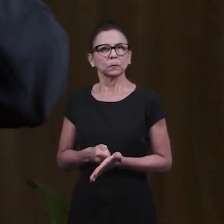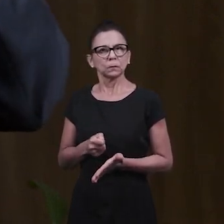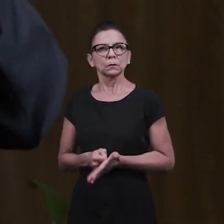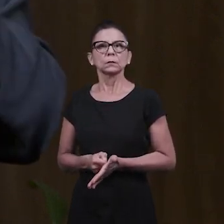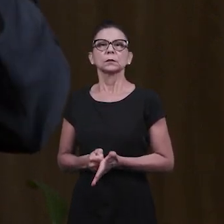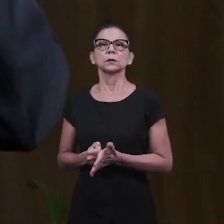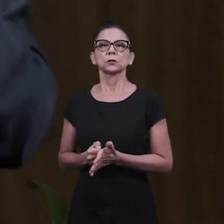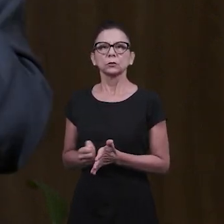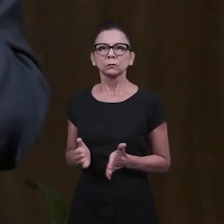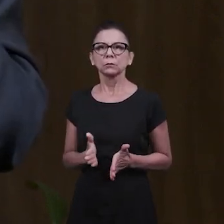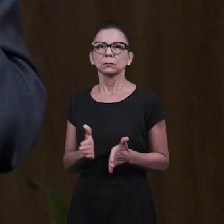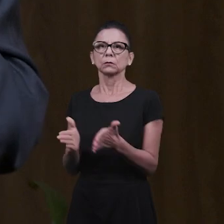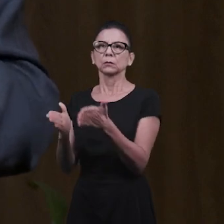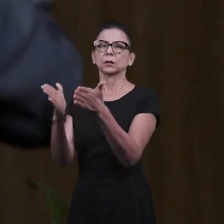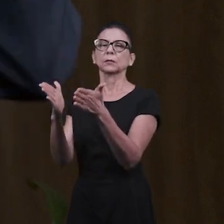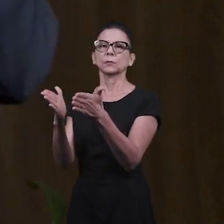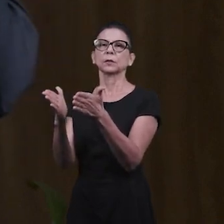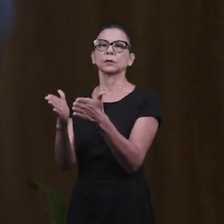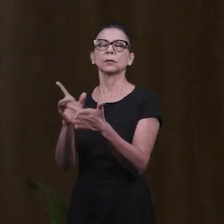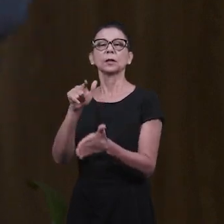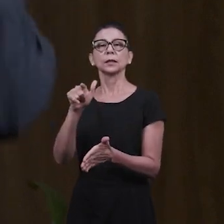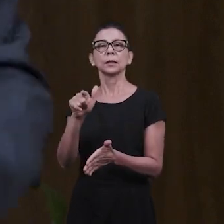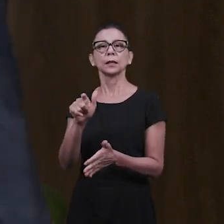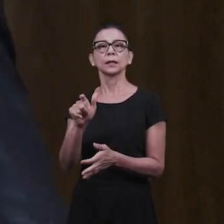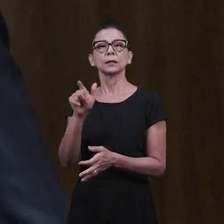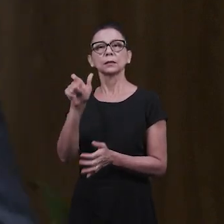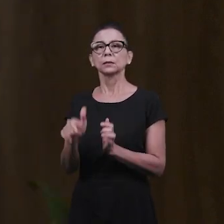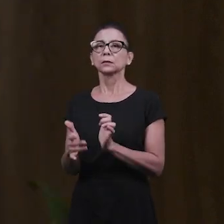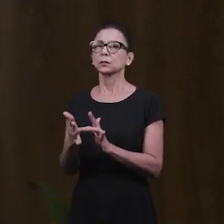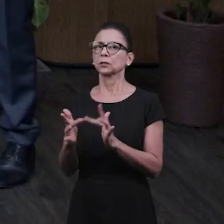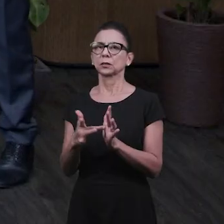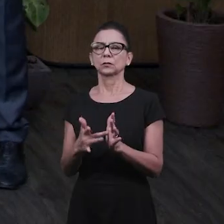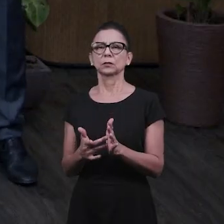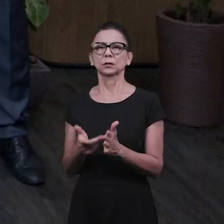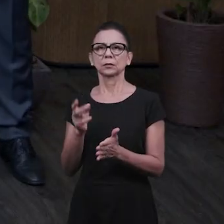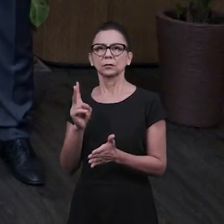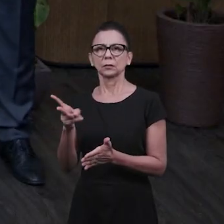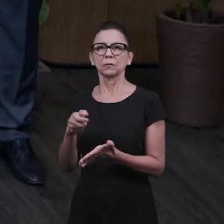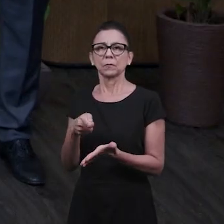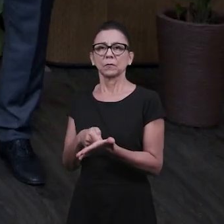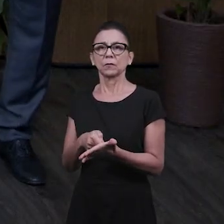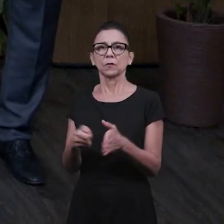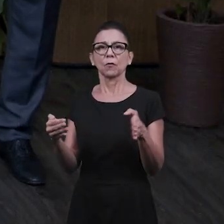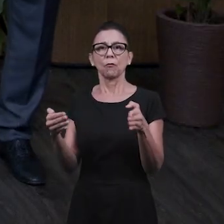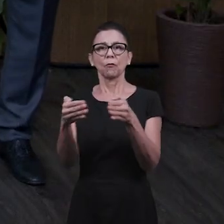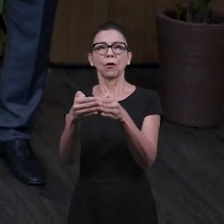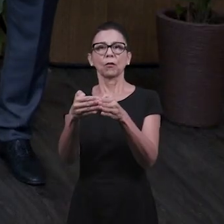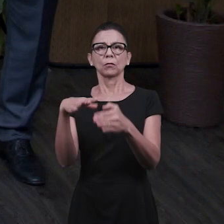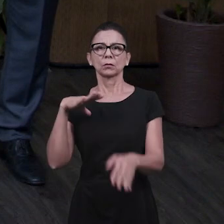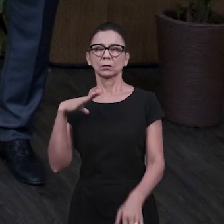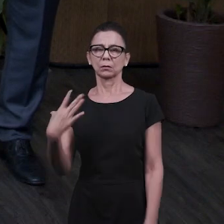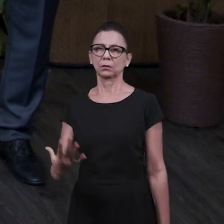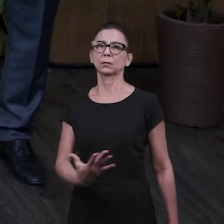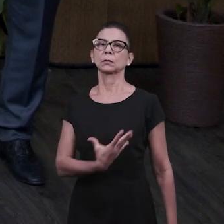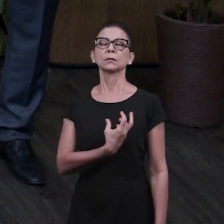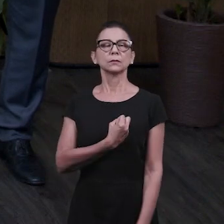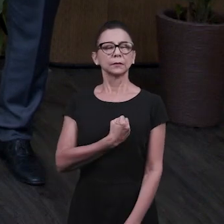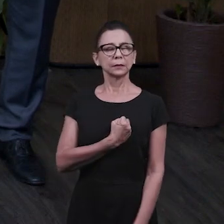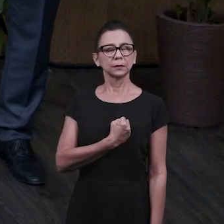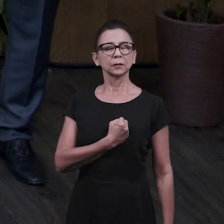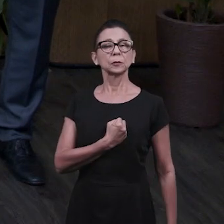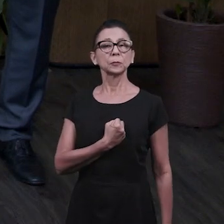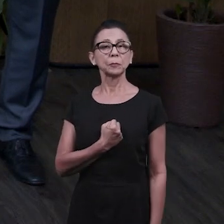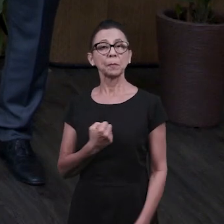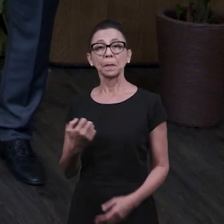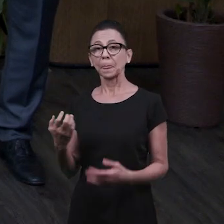chemin qui est le Seigneur Jésus. Il continue dans le salut. Nous avons dit que la parabole